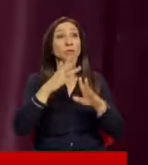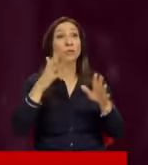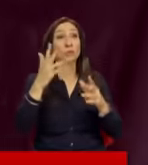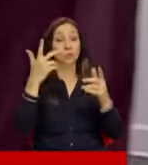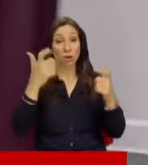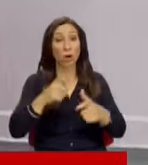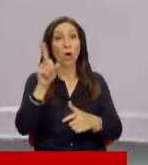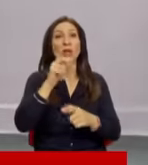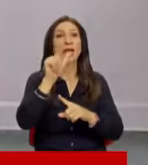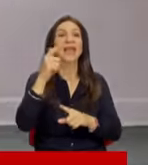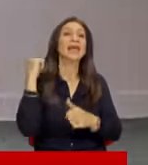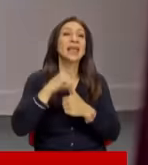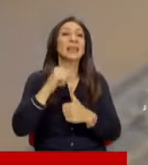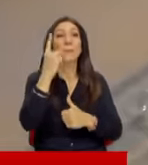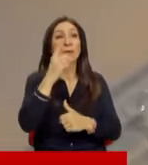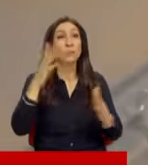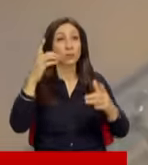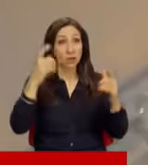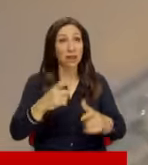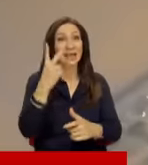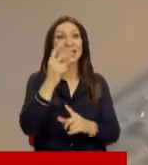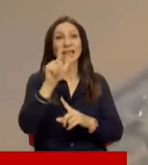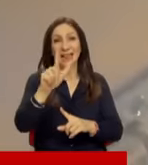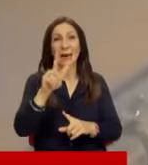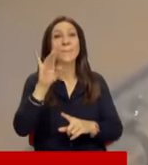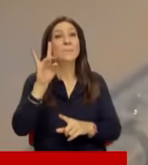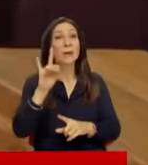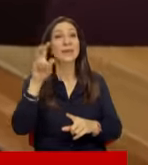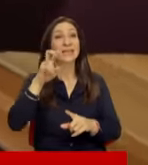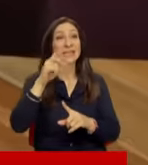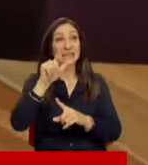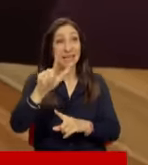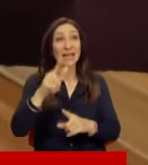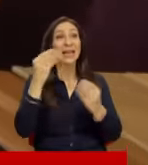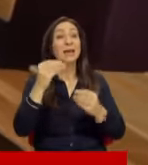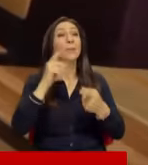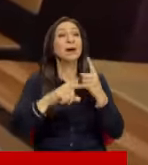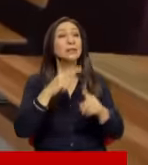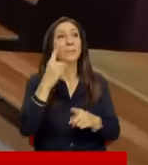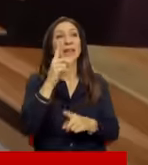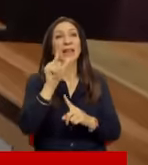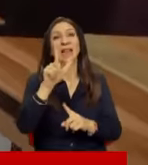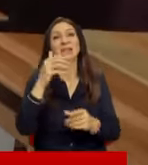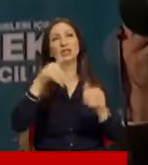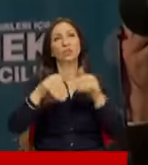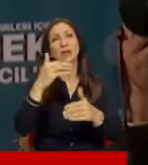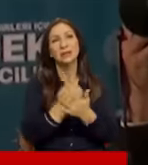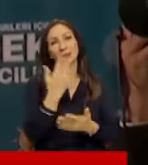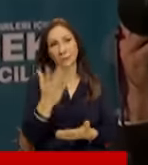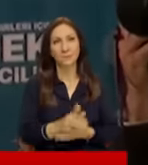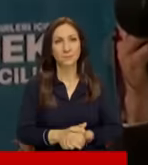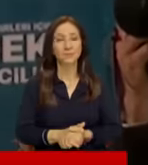büyükşehir 10 ilde, yeniden Refah Partisi 1'i büyükşehir 2 ilde, MHP 8 ilde, İYİ Parti ise 1 ilde seçimi kazandı.